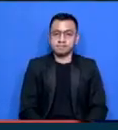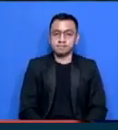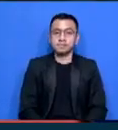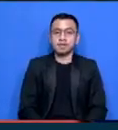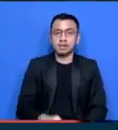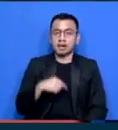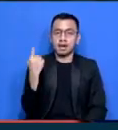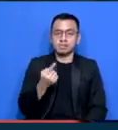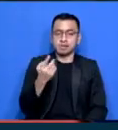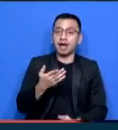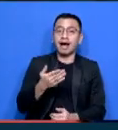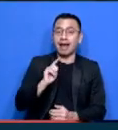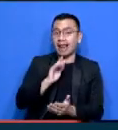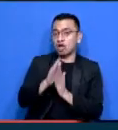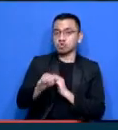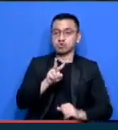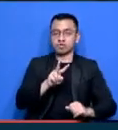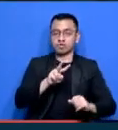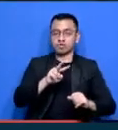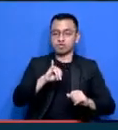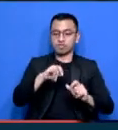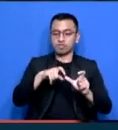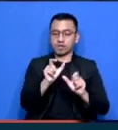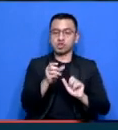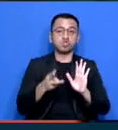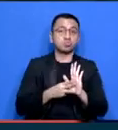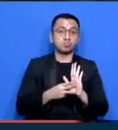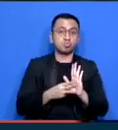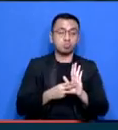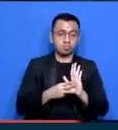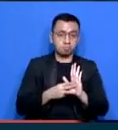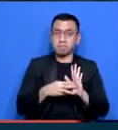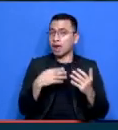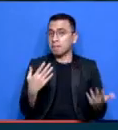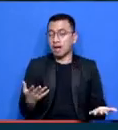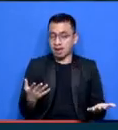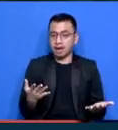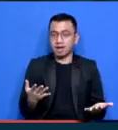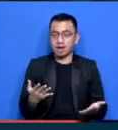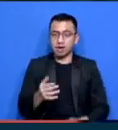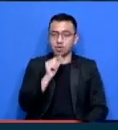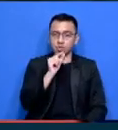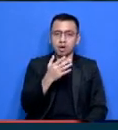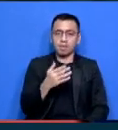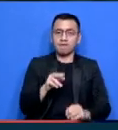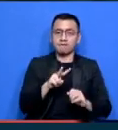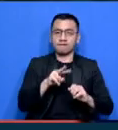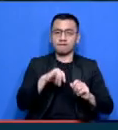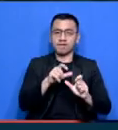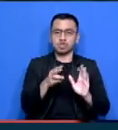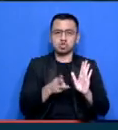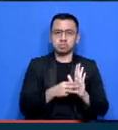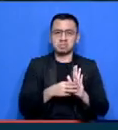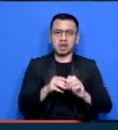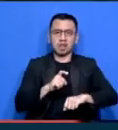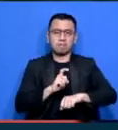psikiatricum jadi ini memang proses untuk menghasilkan hasil dari visum @ psikiatrikum ini membutuhkan waktu